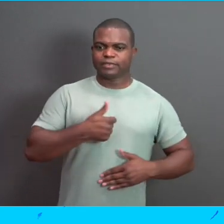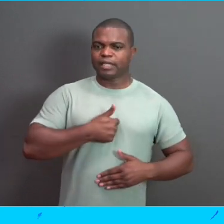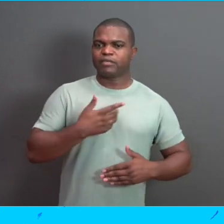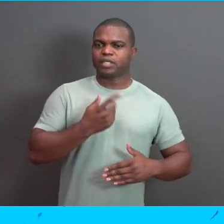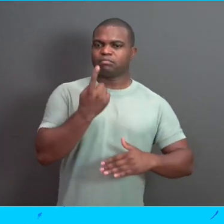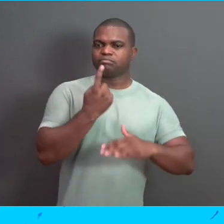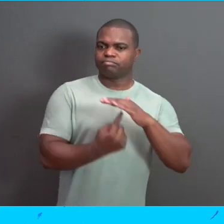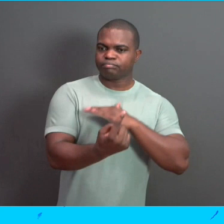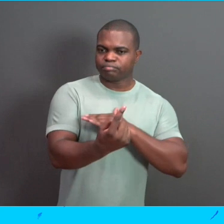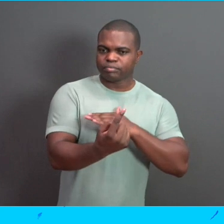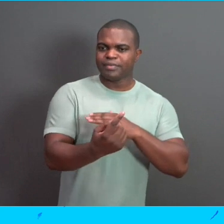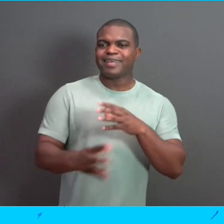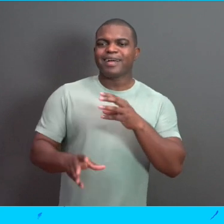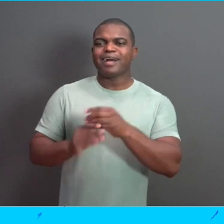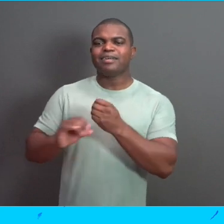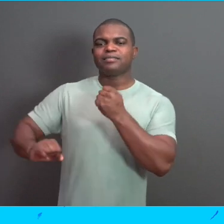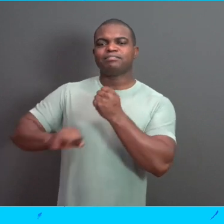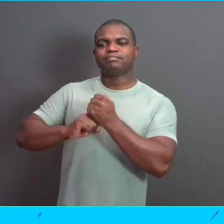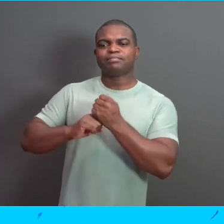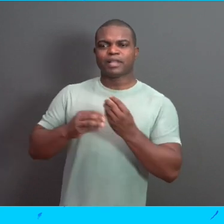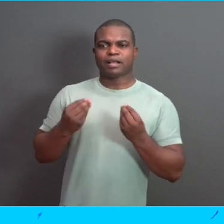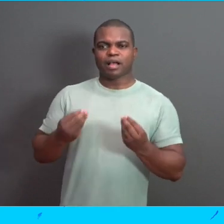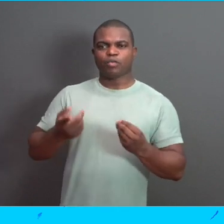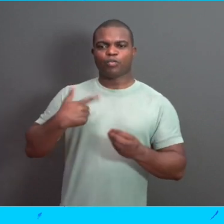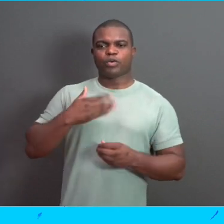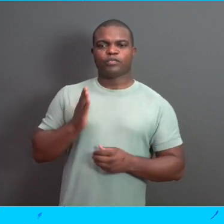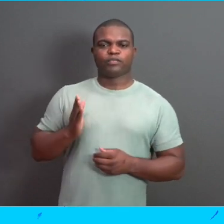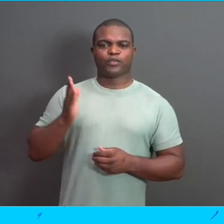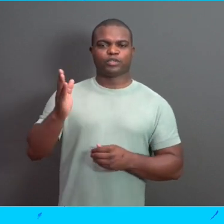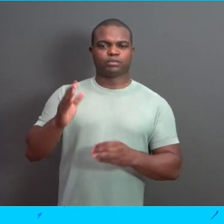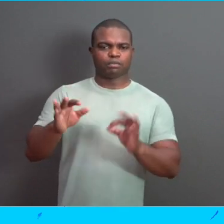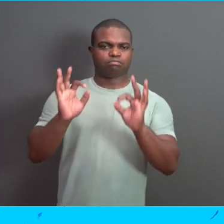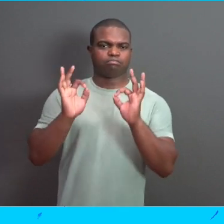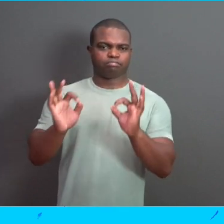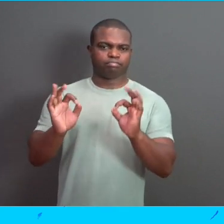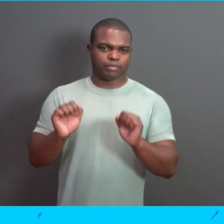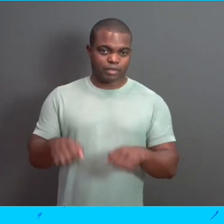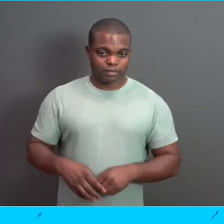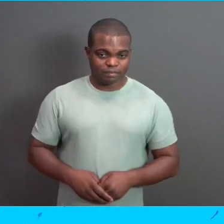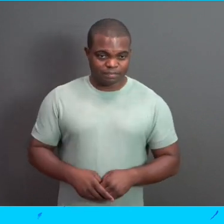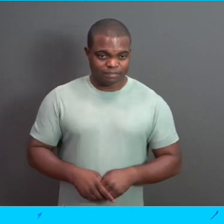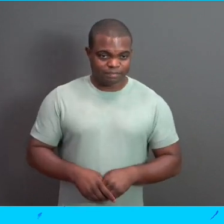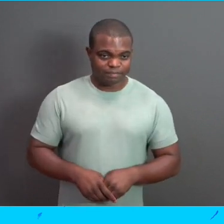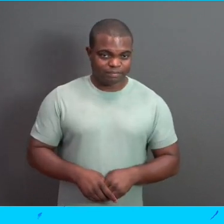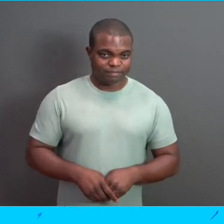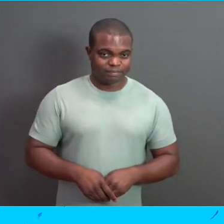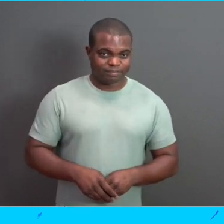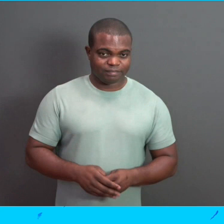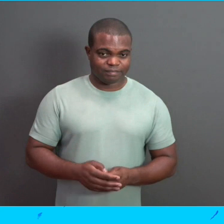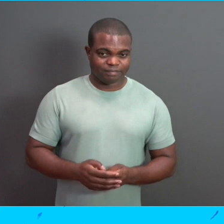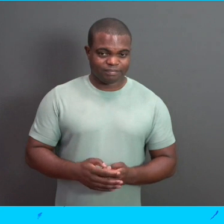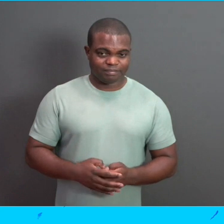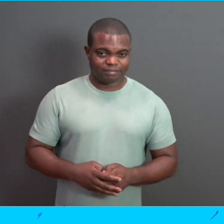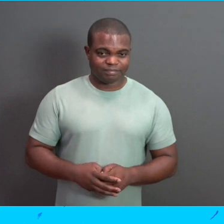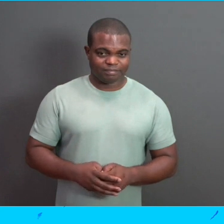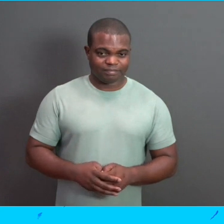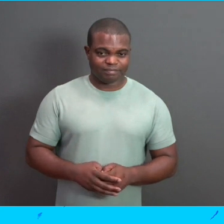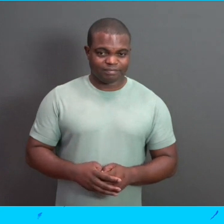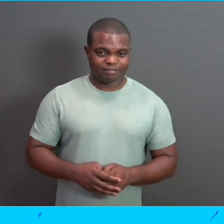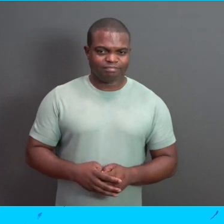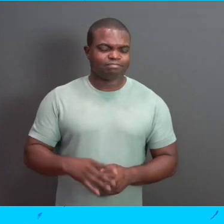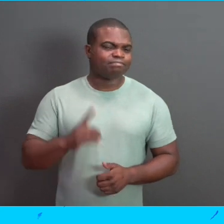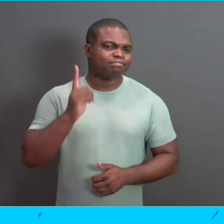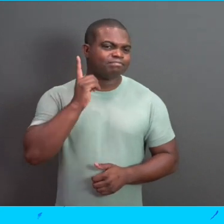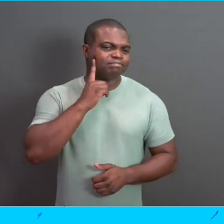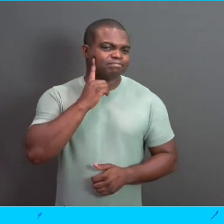But first, Mais d'abord, on va écouter des